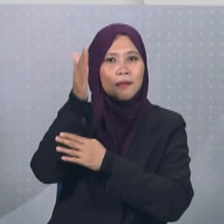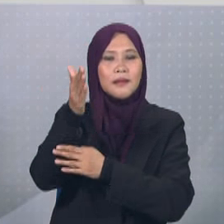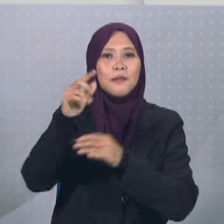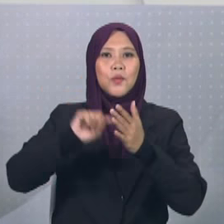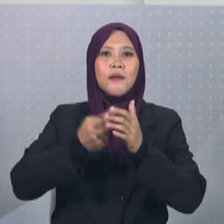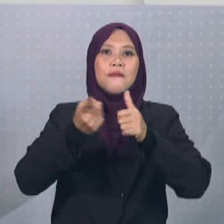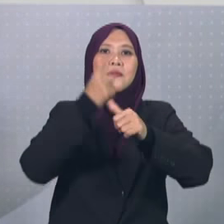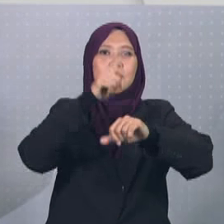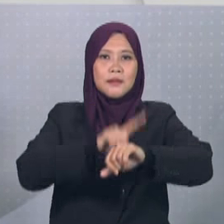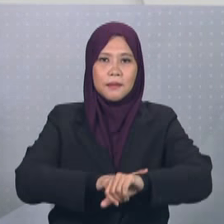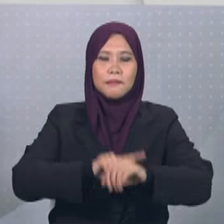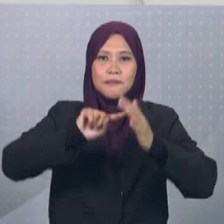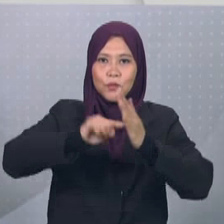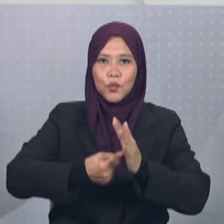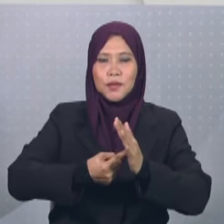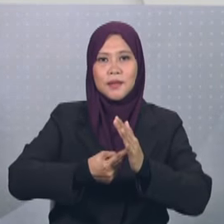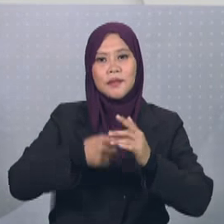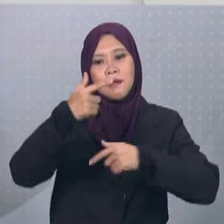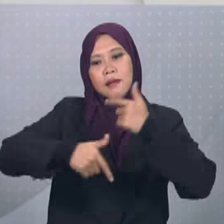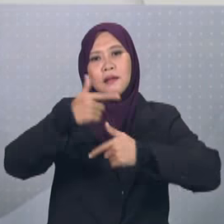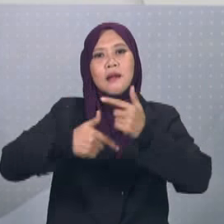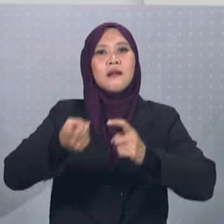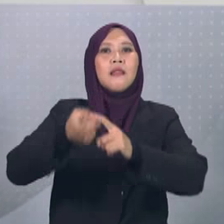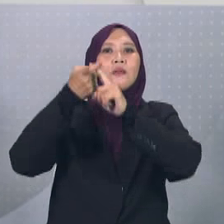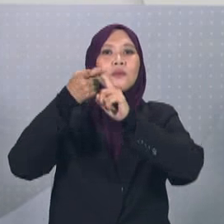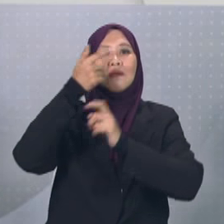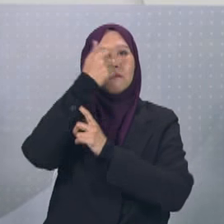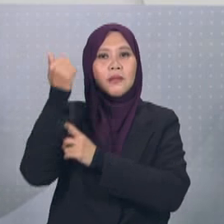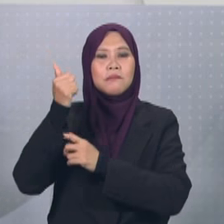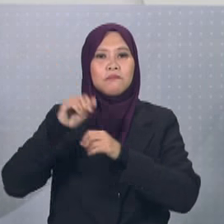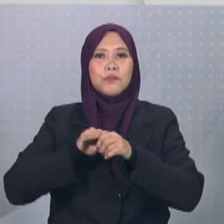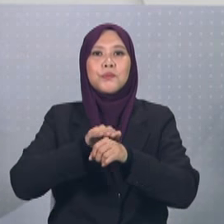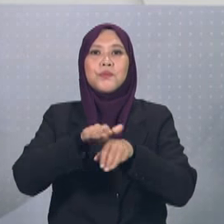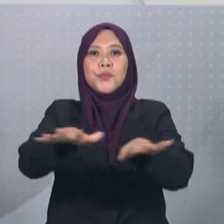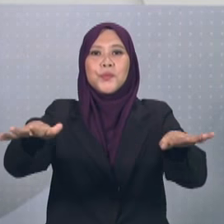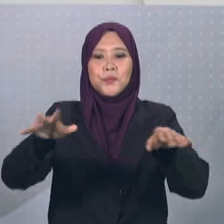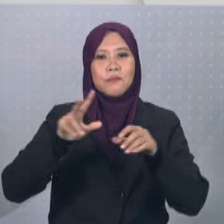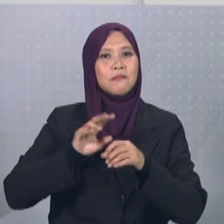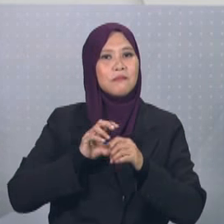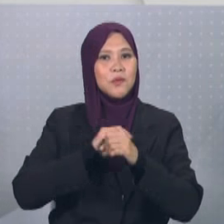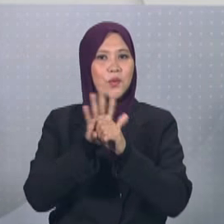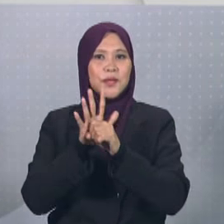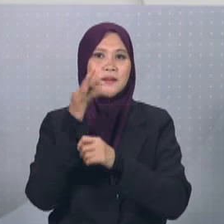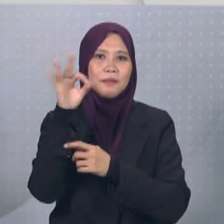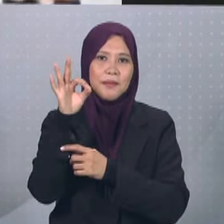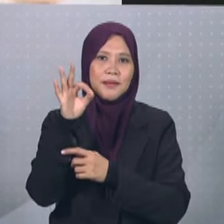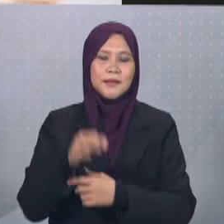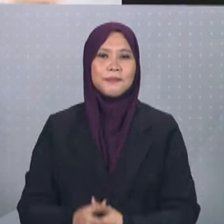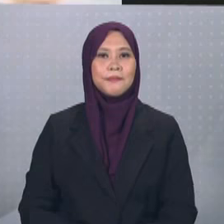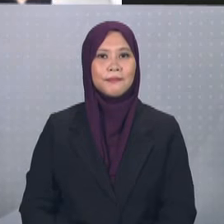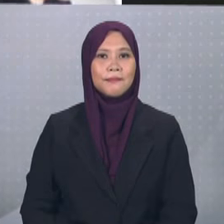buat pertama kalinya sejak Bundesliga digantung disebabkan penularan wabak COVID-19.